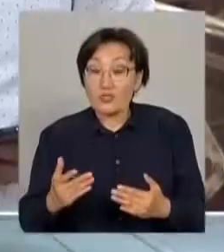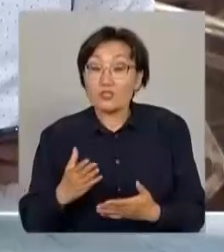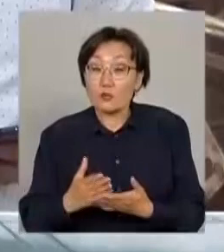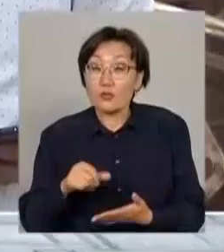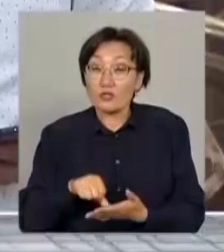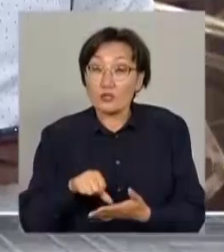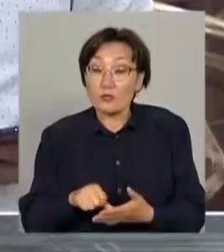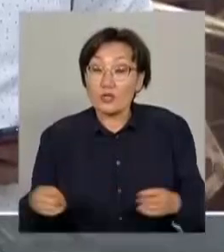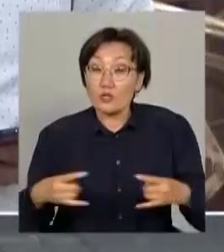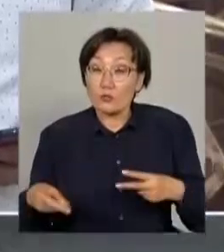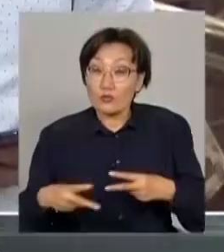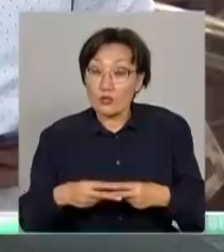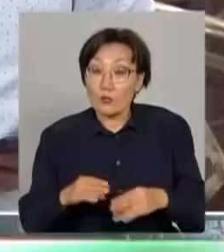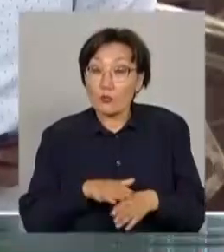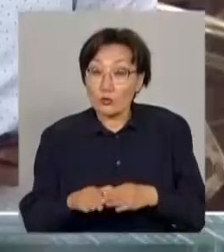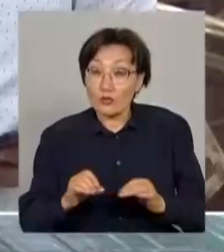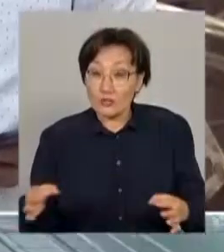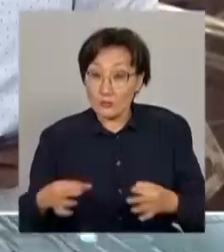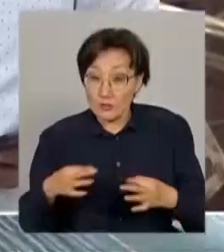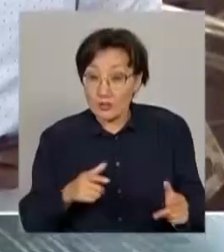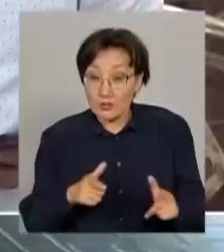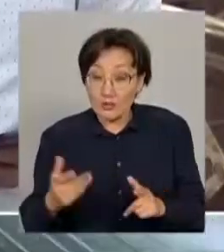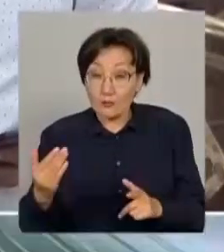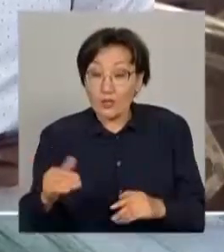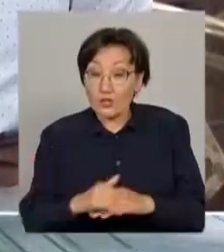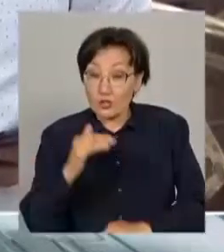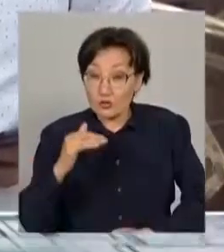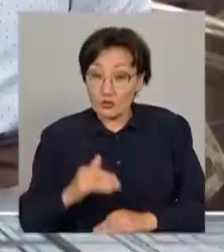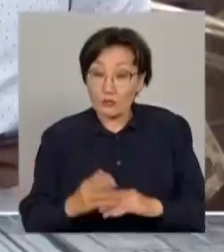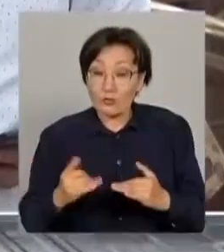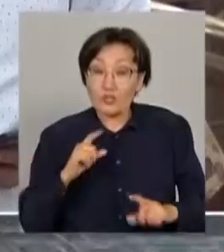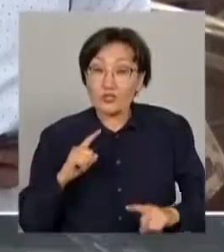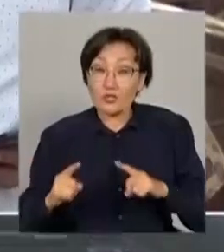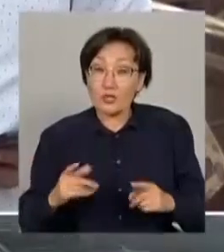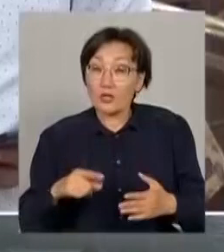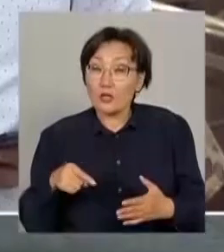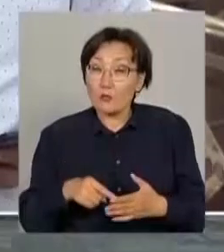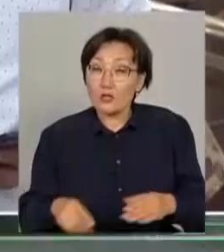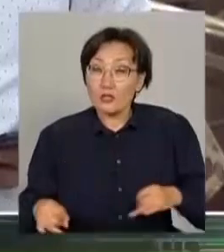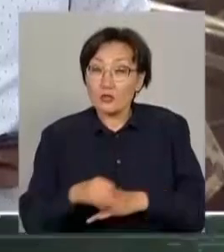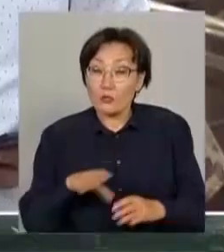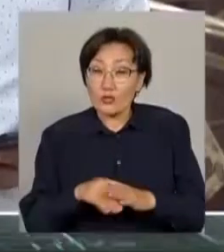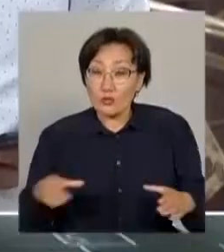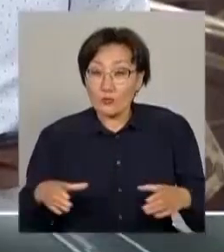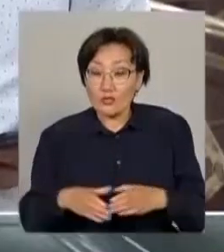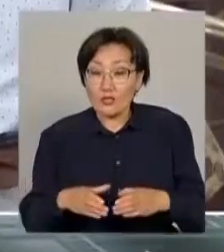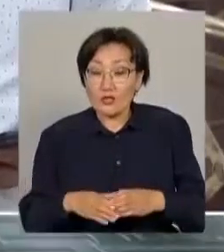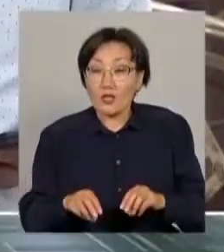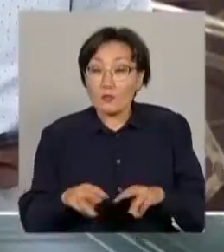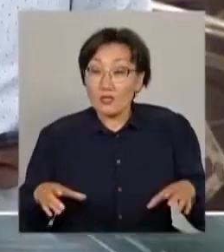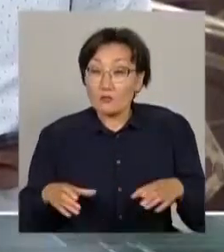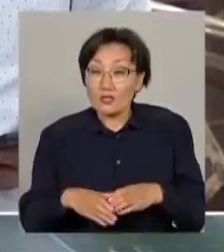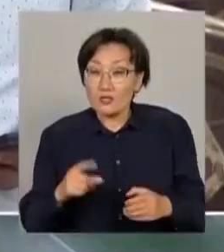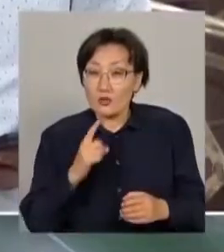Тікелей эфирге шығып өзі толық түсіндіріп берсе. Өмір Кешарық, сонымен бүгінгі жиында не айтылды, депутаттар үкіметтің есебін қабылдады